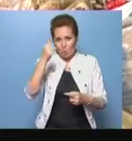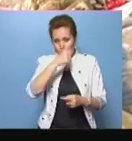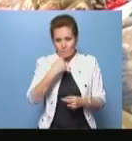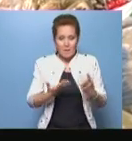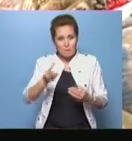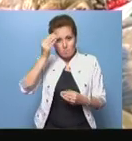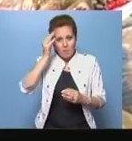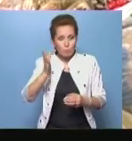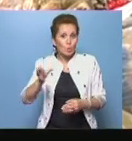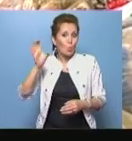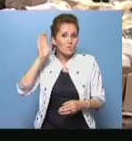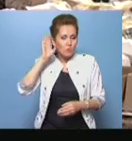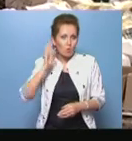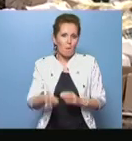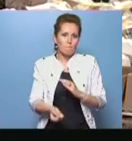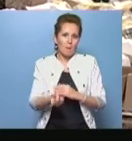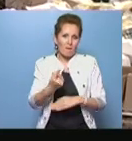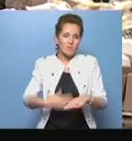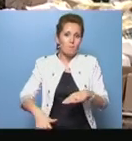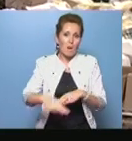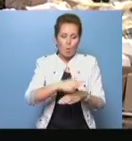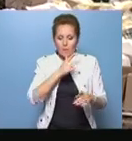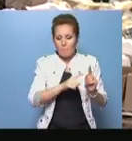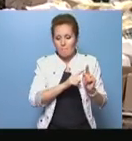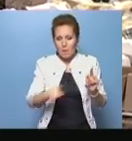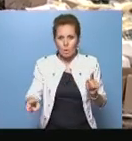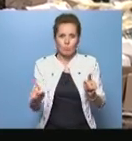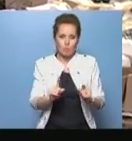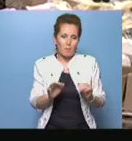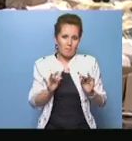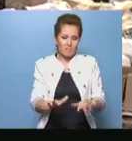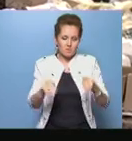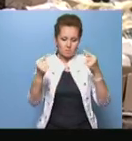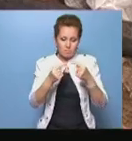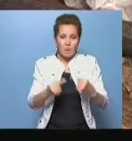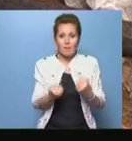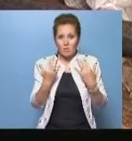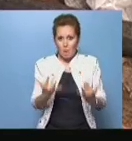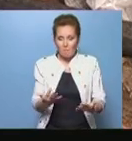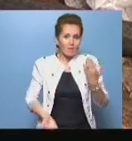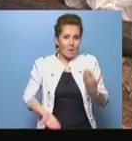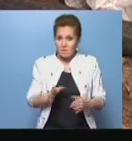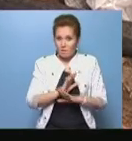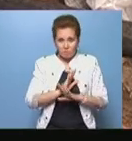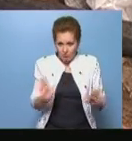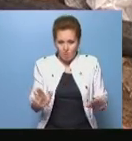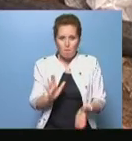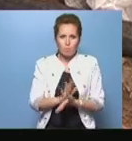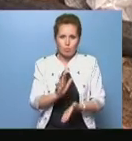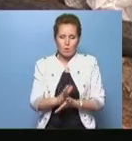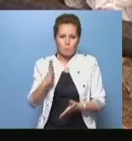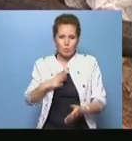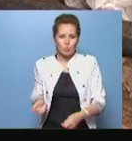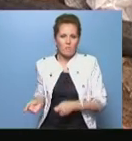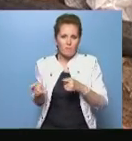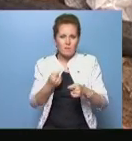то появится переходный период, чтобы привести полигоны к новым требованиям. Если же нет, то мусор придется вывозить за сотни